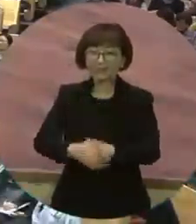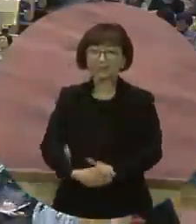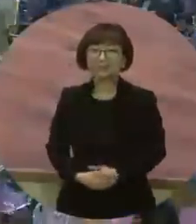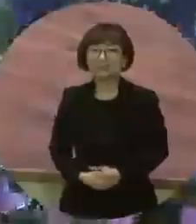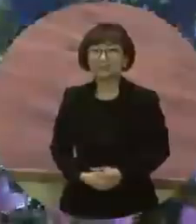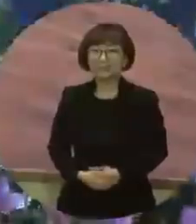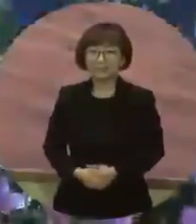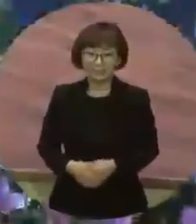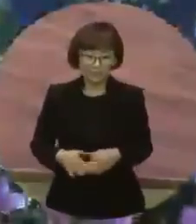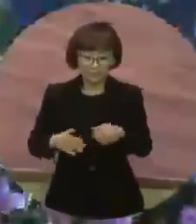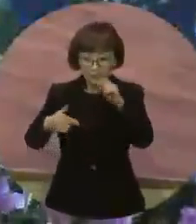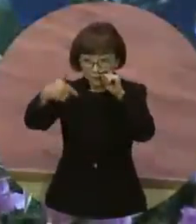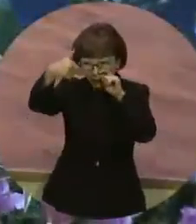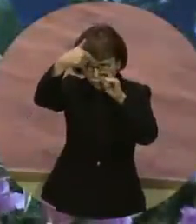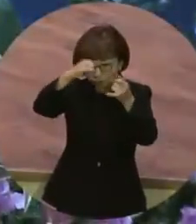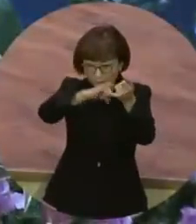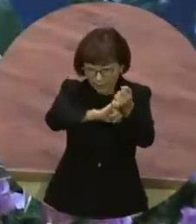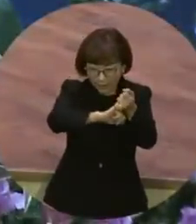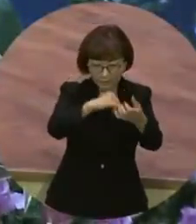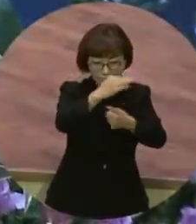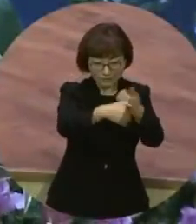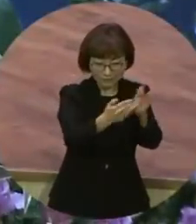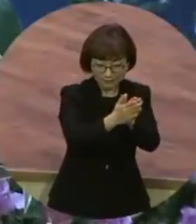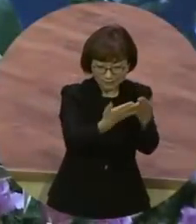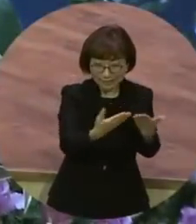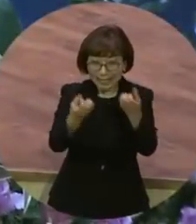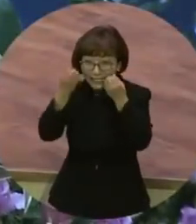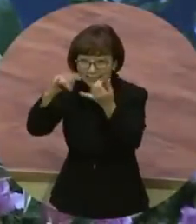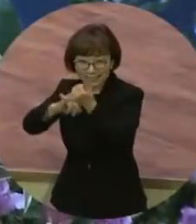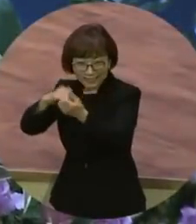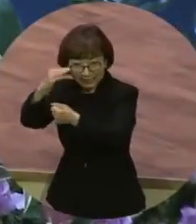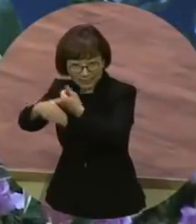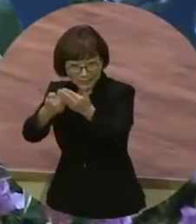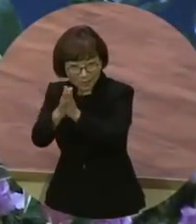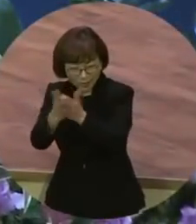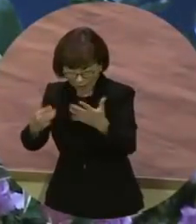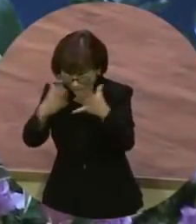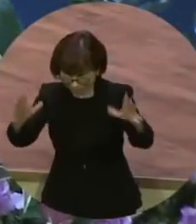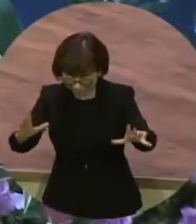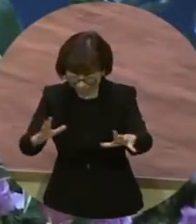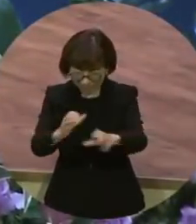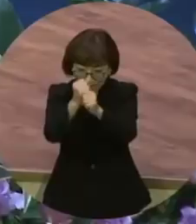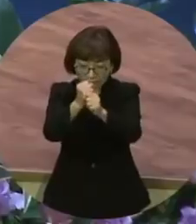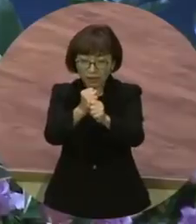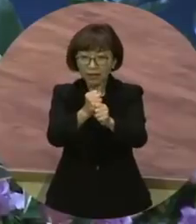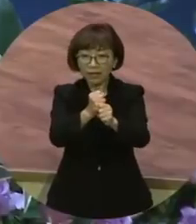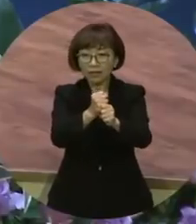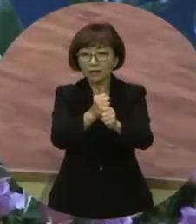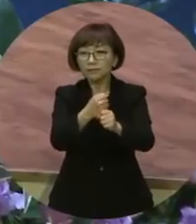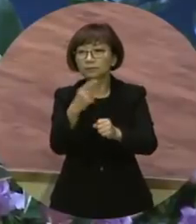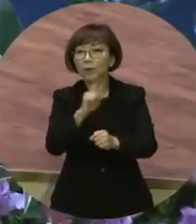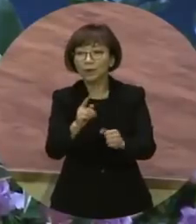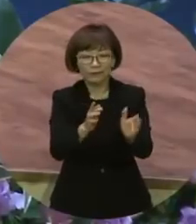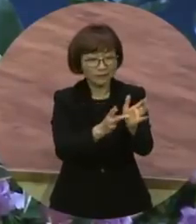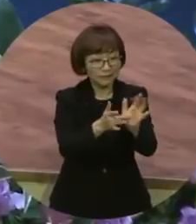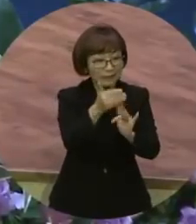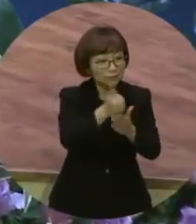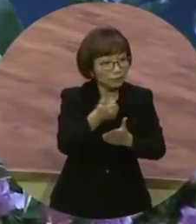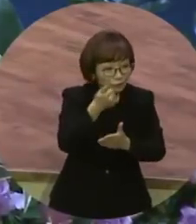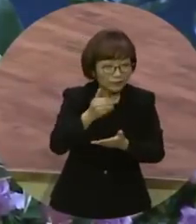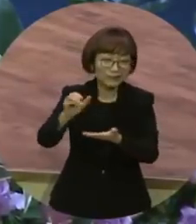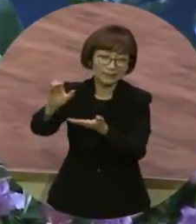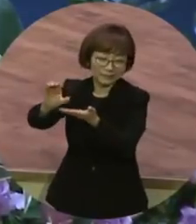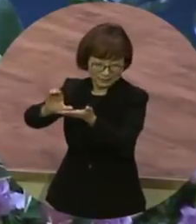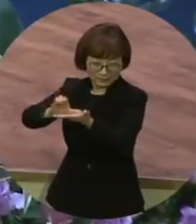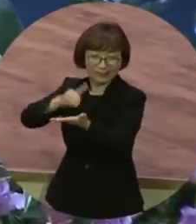모든 성경, 구약의 모든 성경, 신약의 모든 성경은 예수가 그리스도이심을 말하고 있는 것입니다. 그래서 말씀